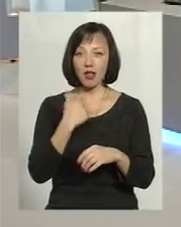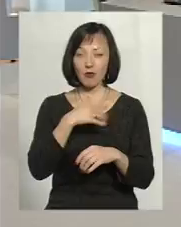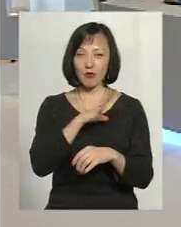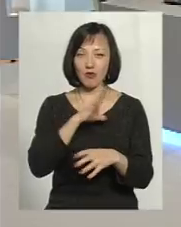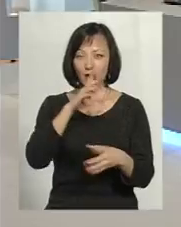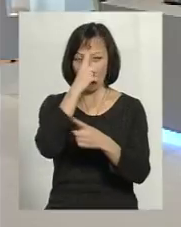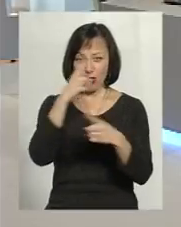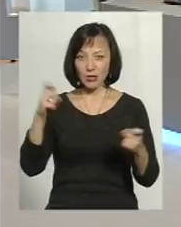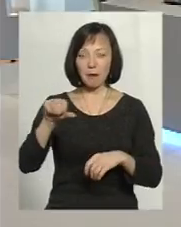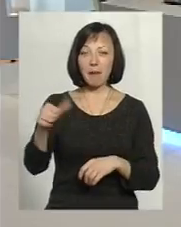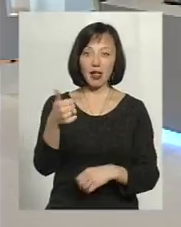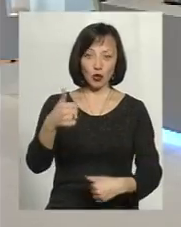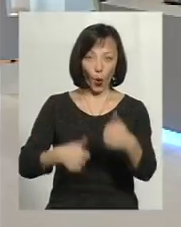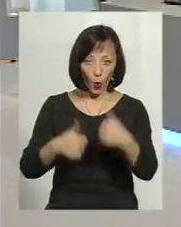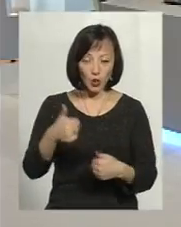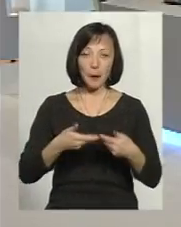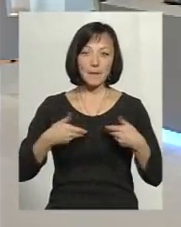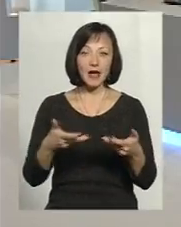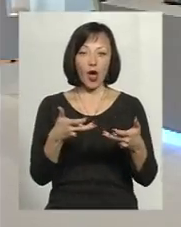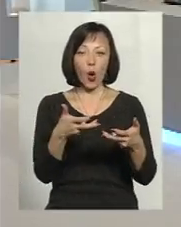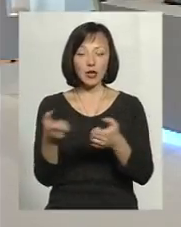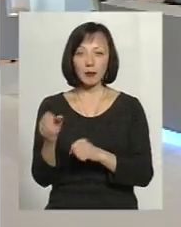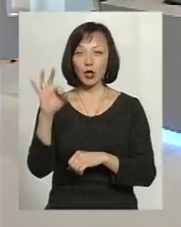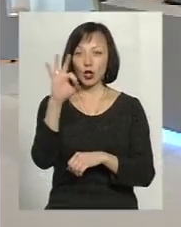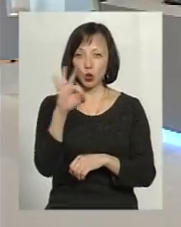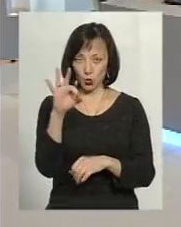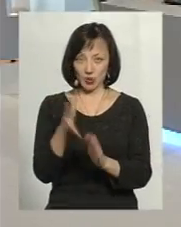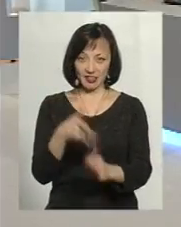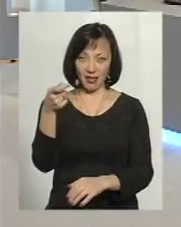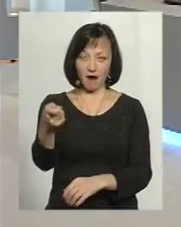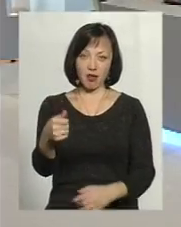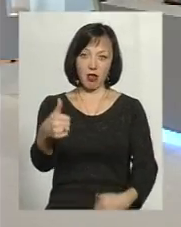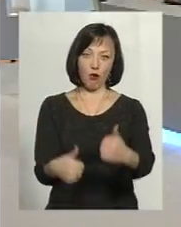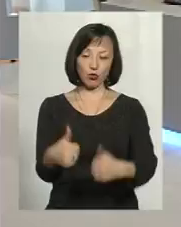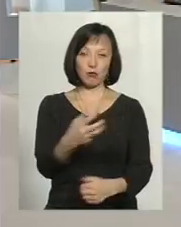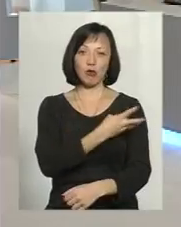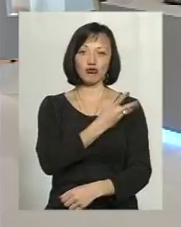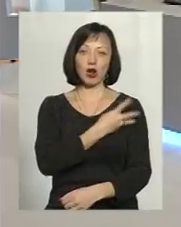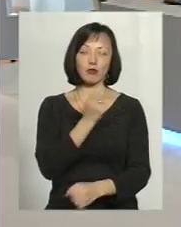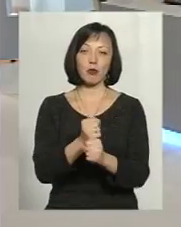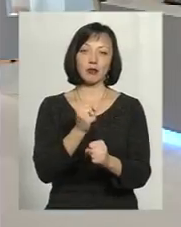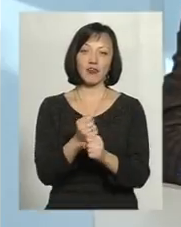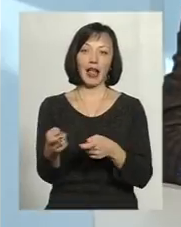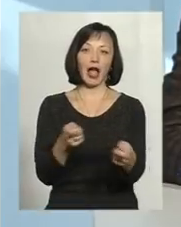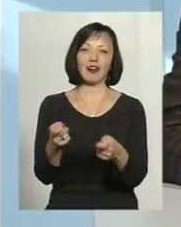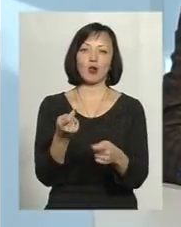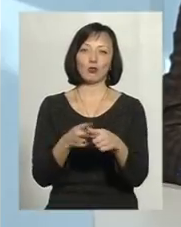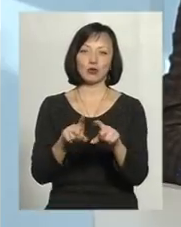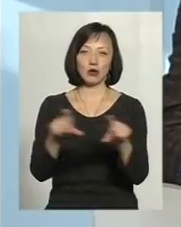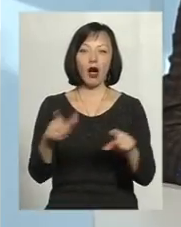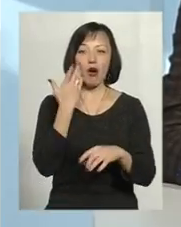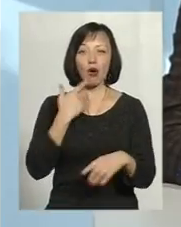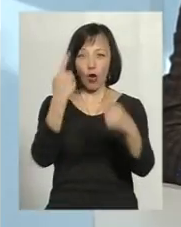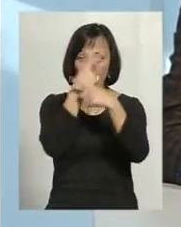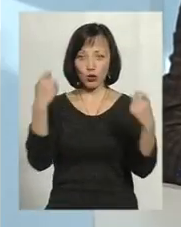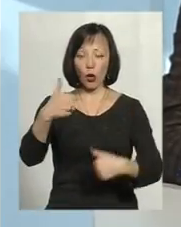оголошений перший конкурс, то ми отримали 0 заявок на конкурс бажаючих попрацювати керівником. Ми коли